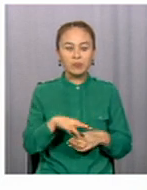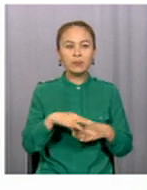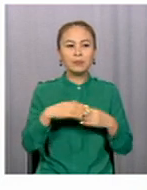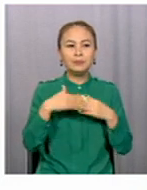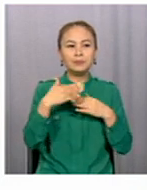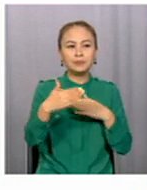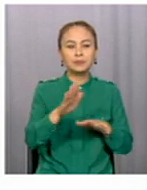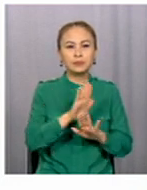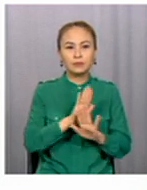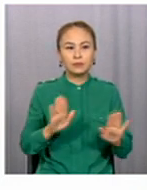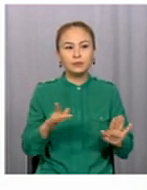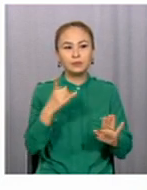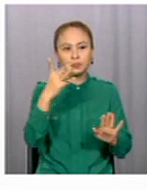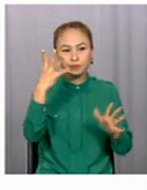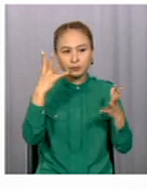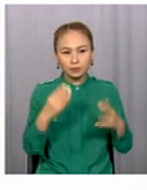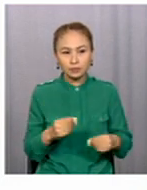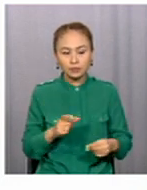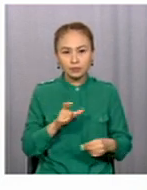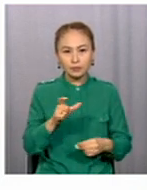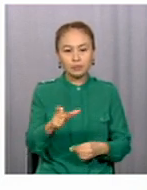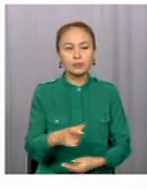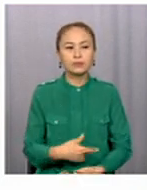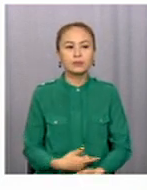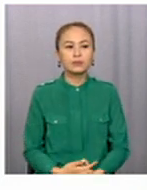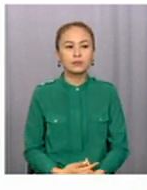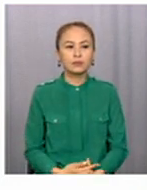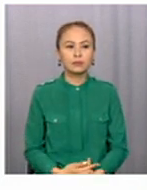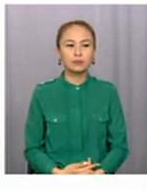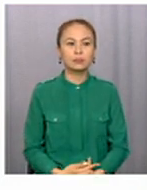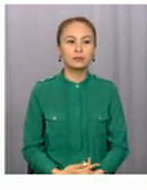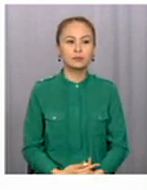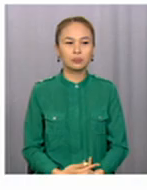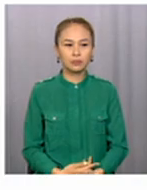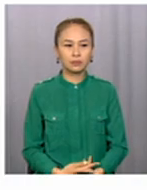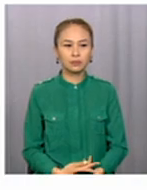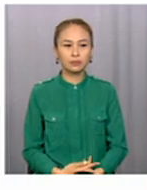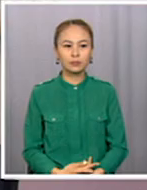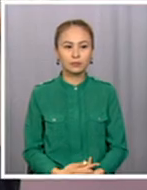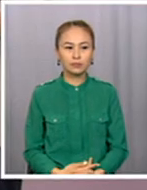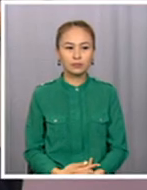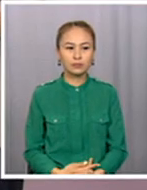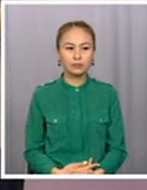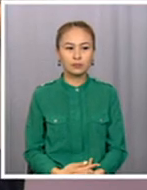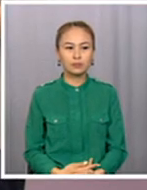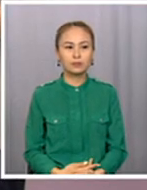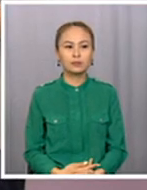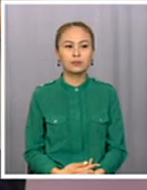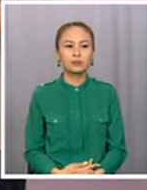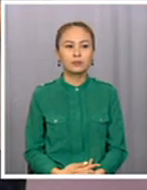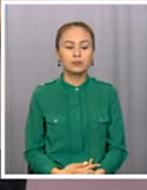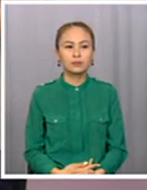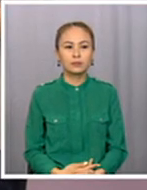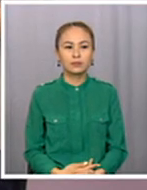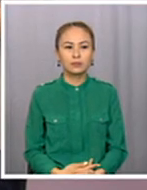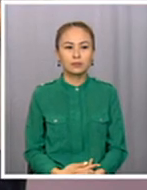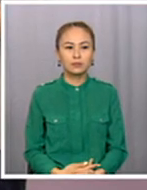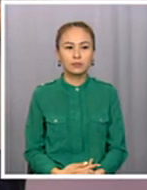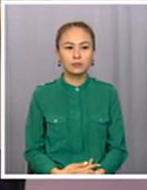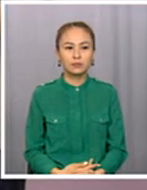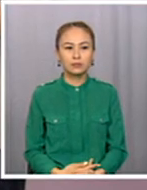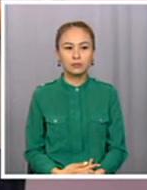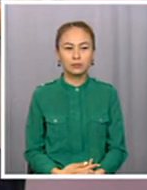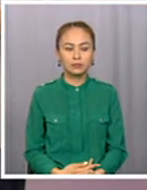8-10 километрден аспайтын бір күндік жорықтарға шығады. Балалар, мәтін түсінікті